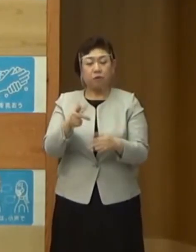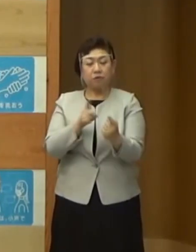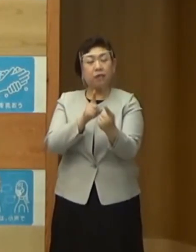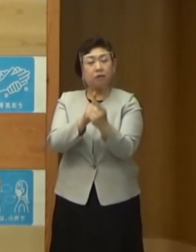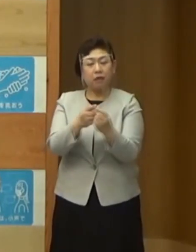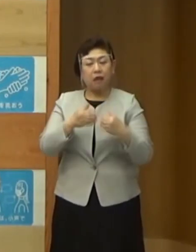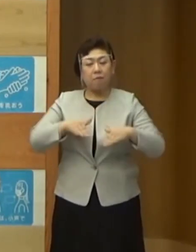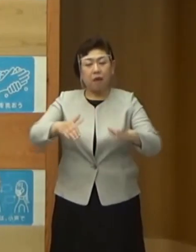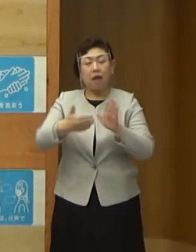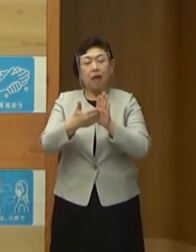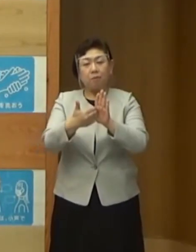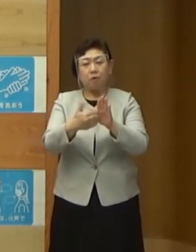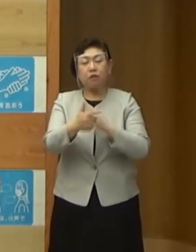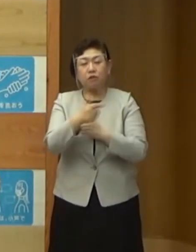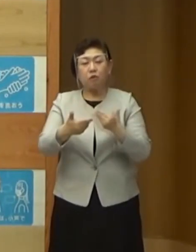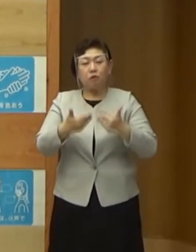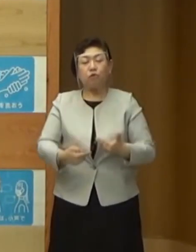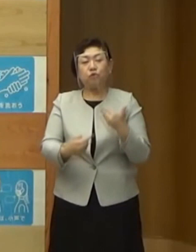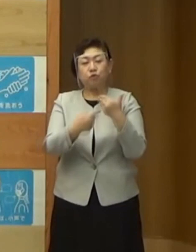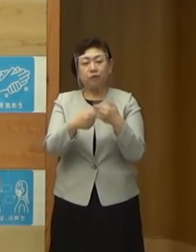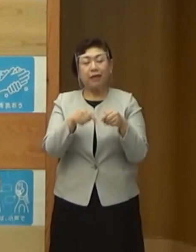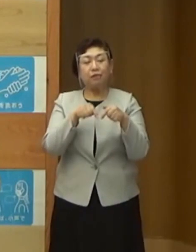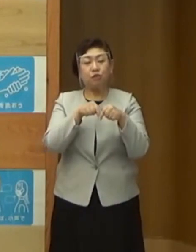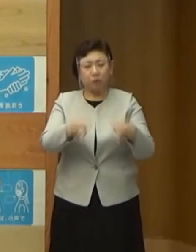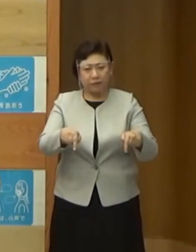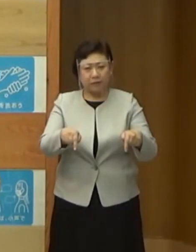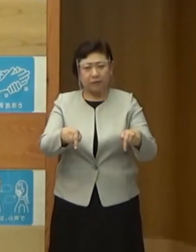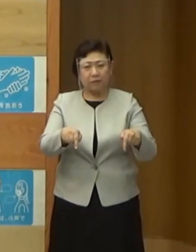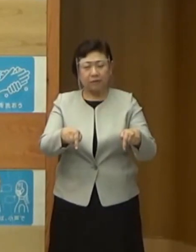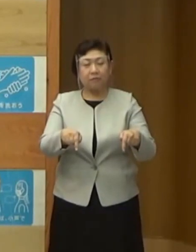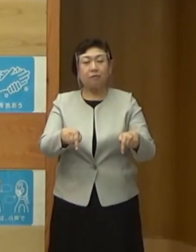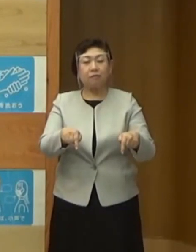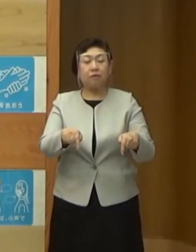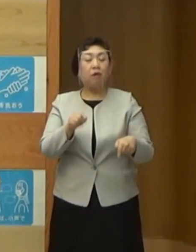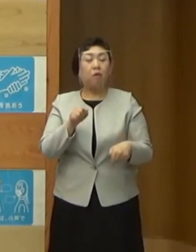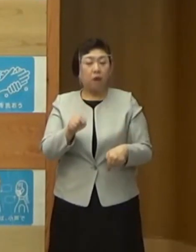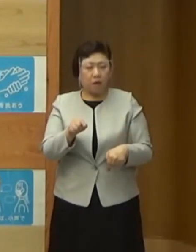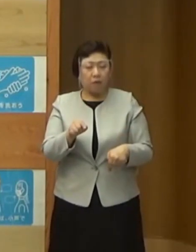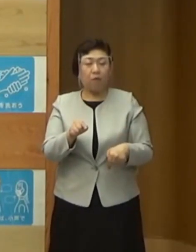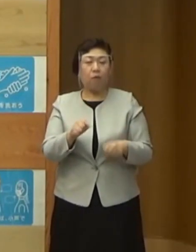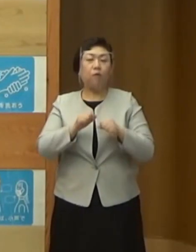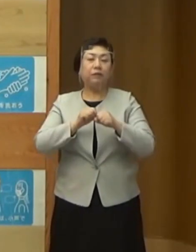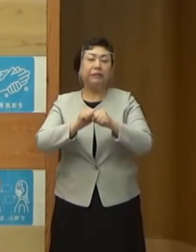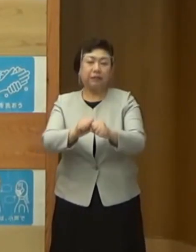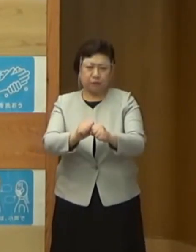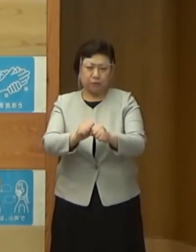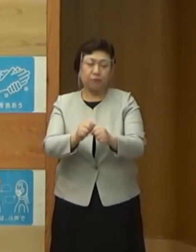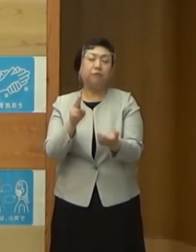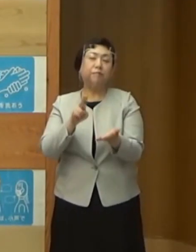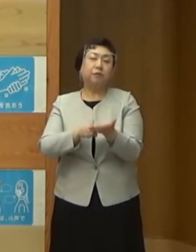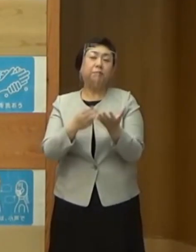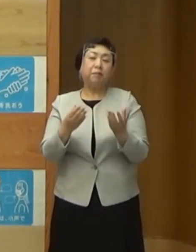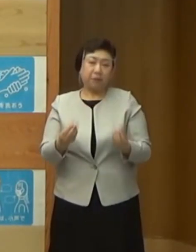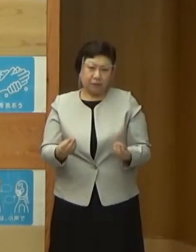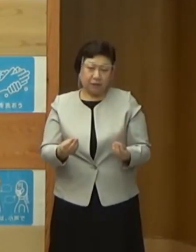対象にまん延防止等重点措置、まん延防止等重点措置を実施することといたし